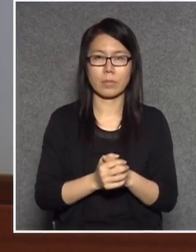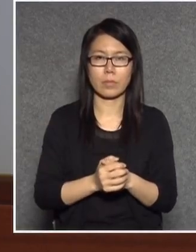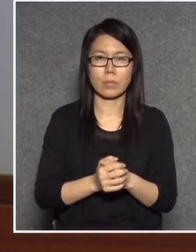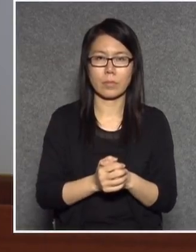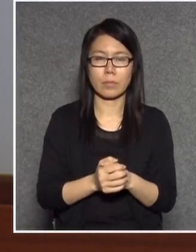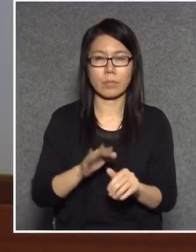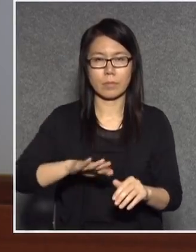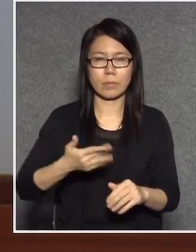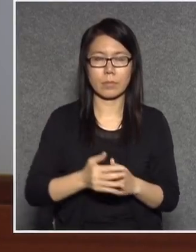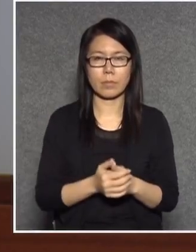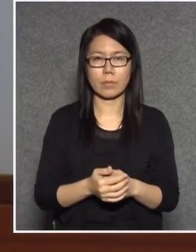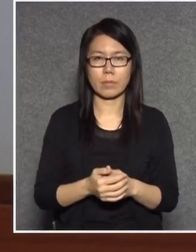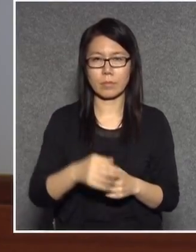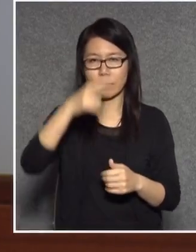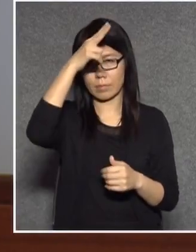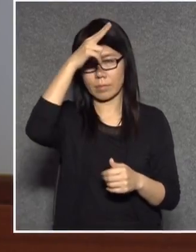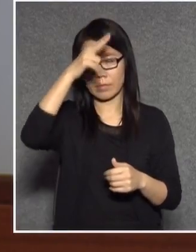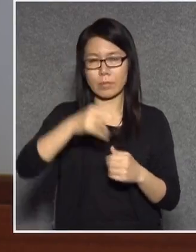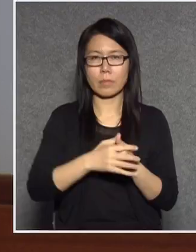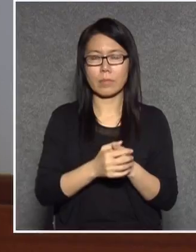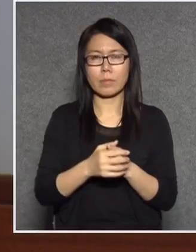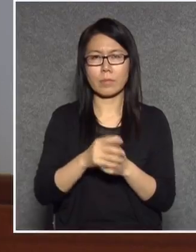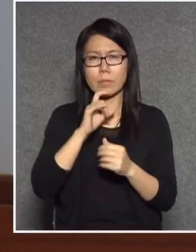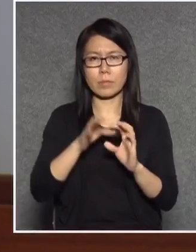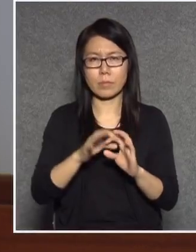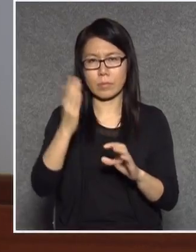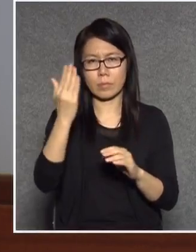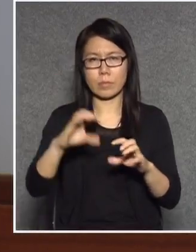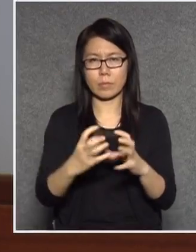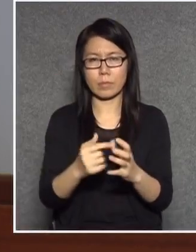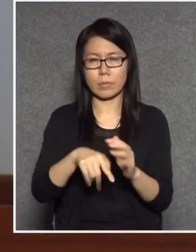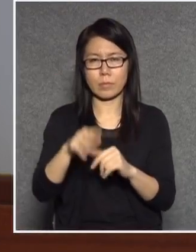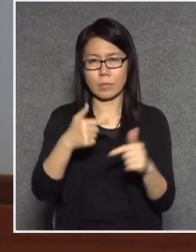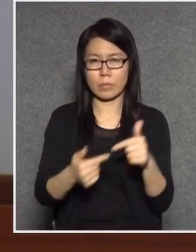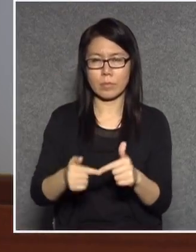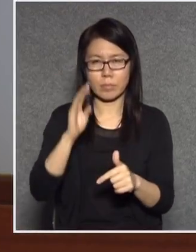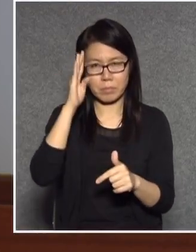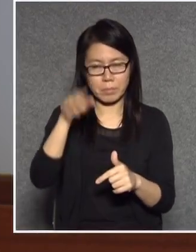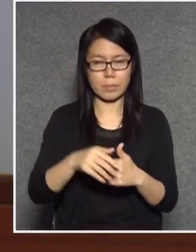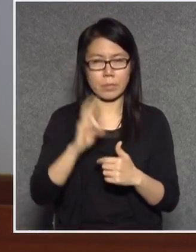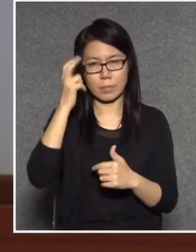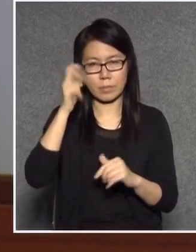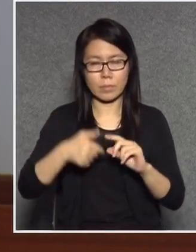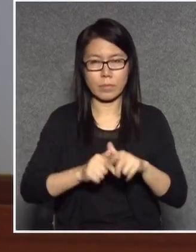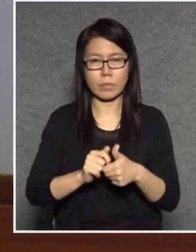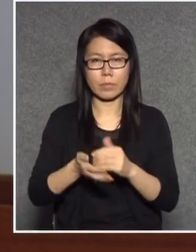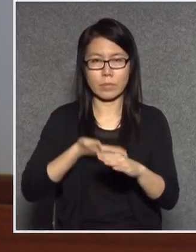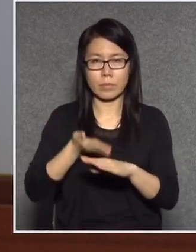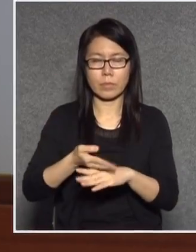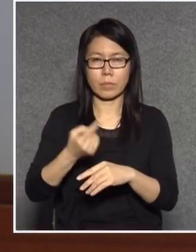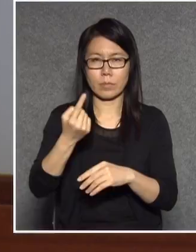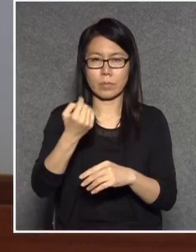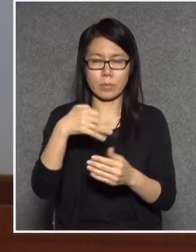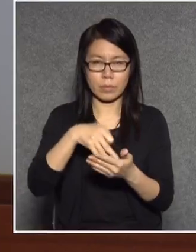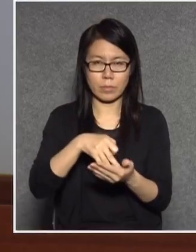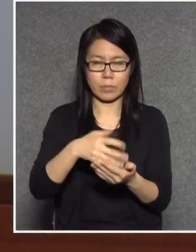但是我們的政府和業界亦都是繼續想蠢蠢欲動地樣是恢復一簽多行，而